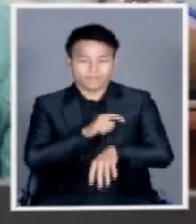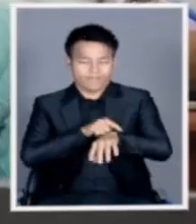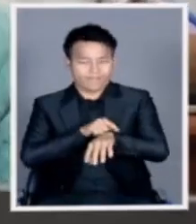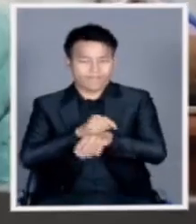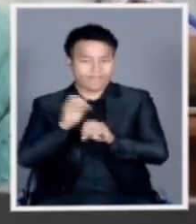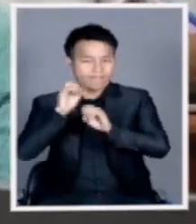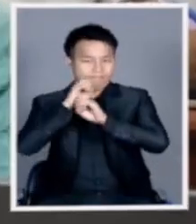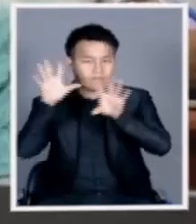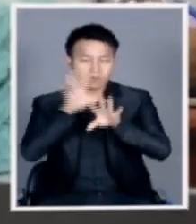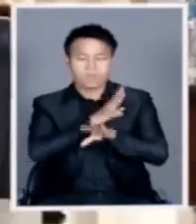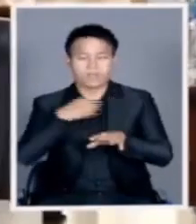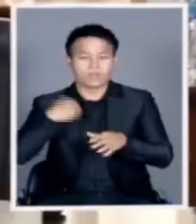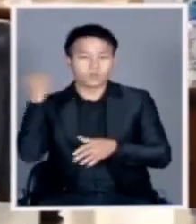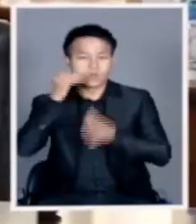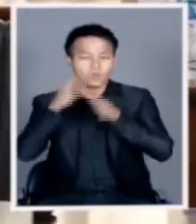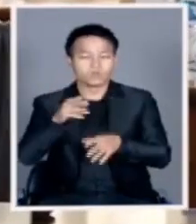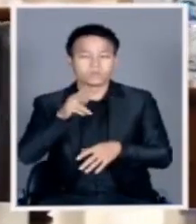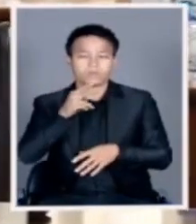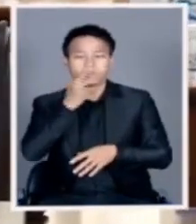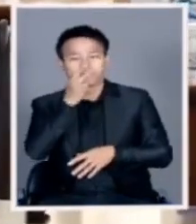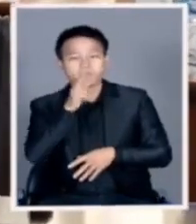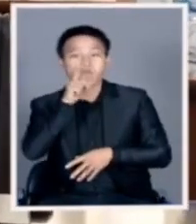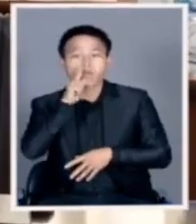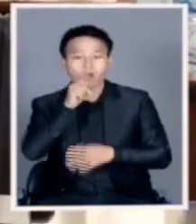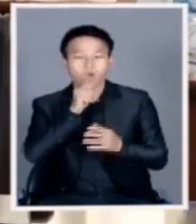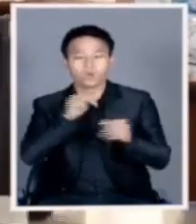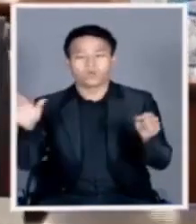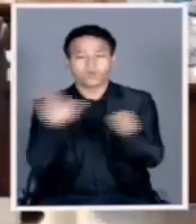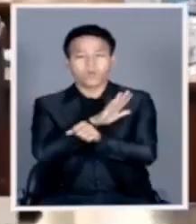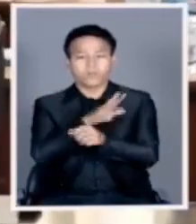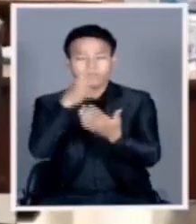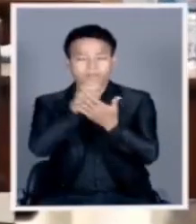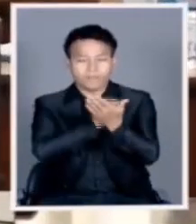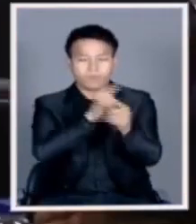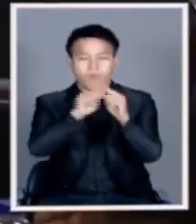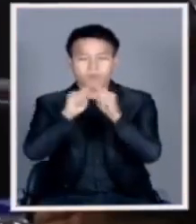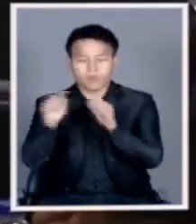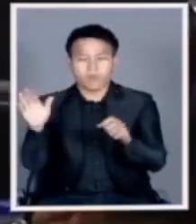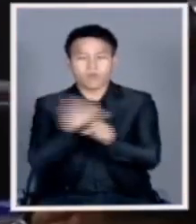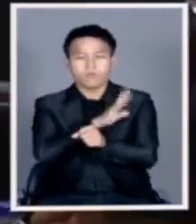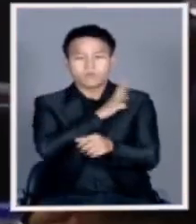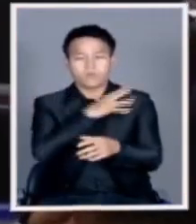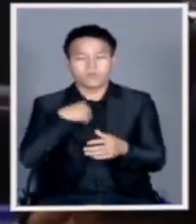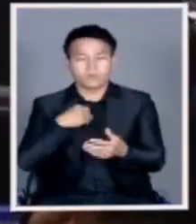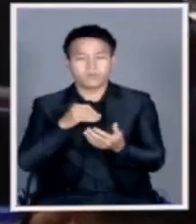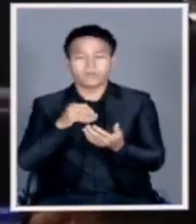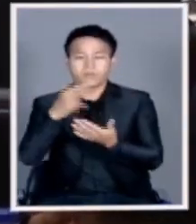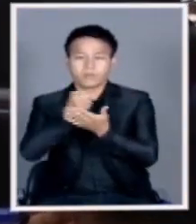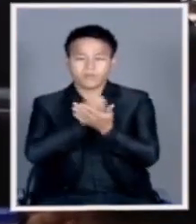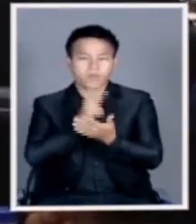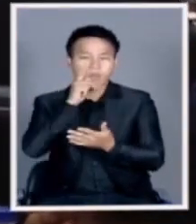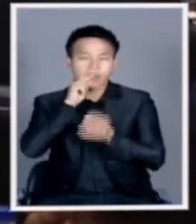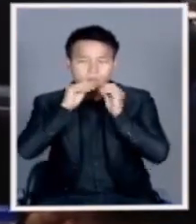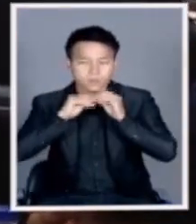สามารถเข้าถึงได้ทุกพื้นที่ทั่วประเทศมีความหลากหลายครบถ้วนด้านเนื้อในเป็นแหล่งสนองข้อมูลข่าวสารและให้สาระความรู้อย่างคร